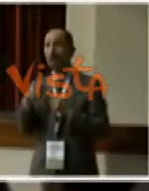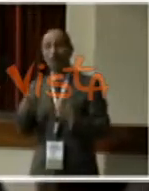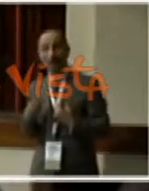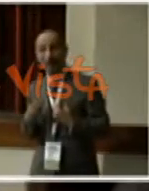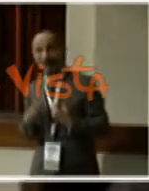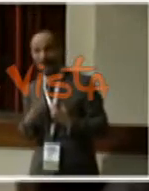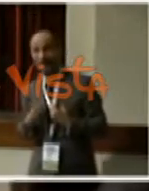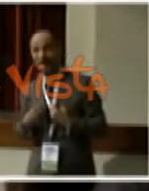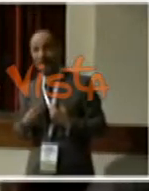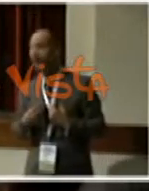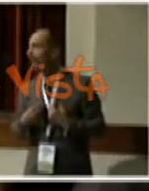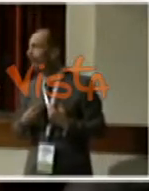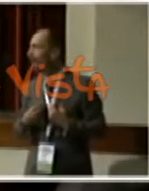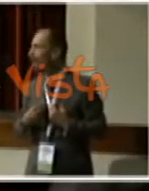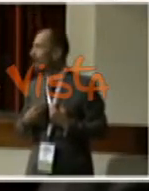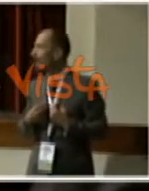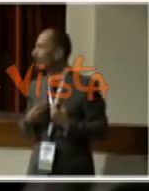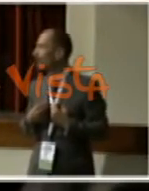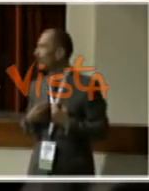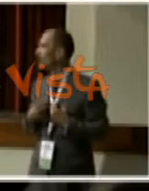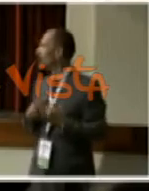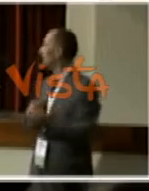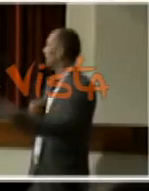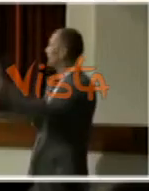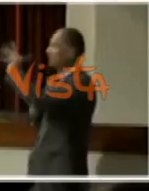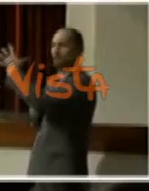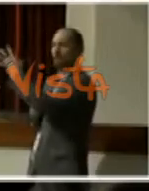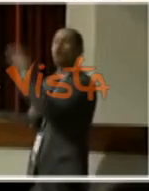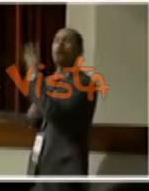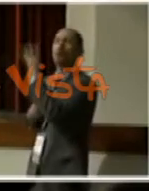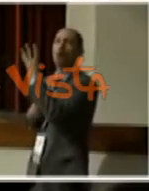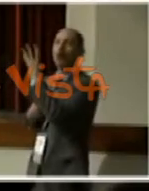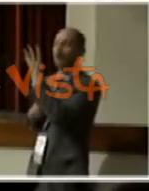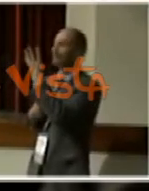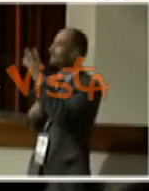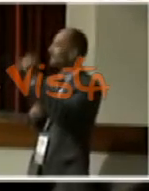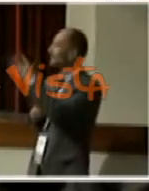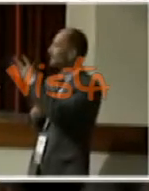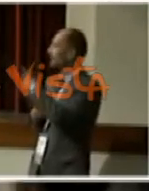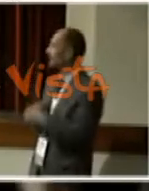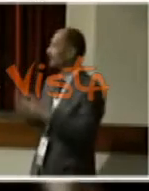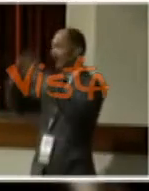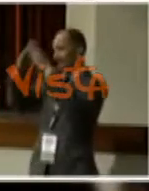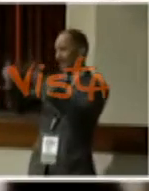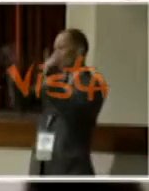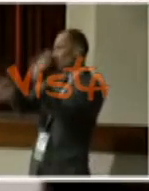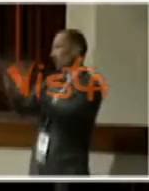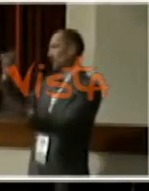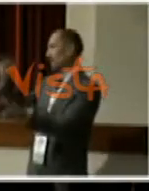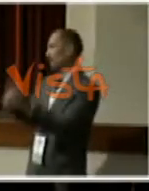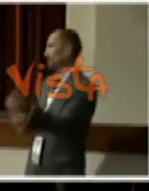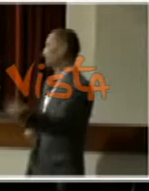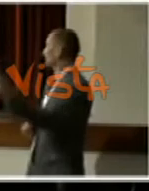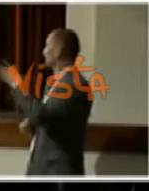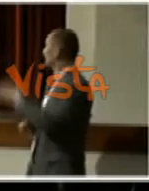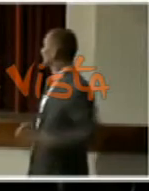Vi vorrei presentare una delle notizie di questa settimana, la quarta, è ancora la quarta top ten. Leviamo il tetto e mettiamo la foto di un post di... Ah no,